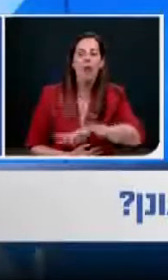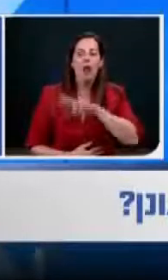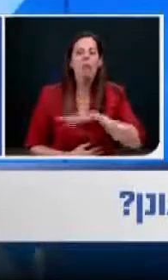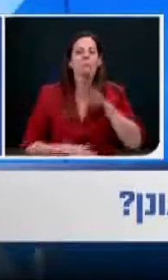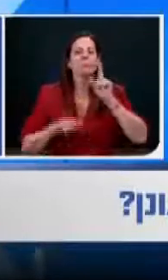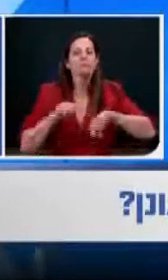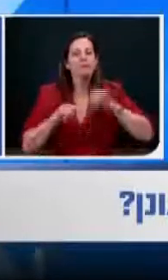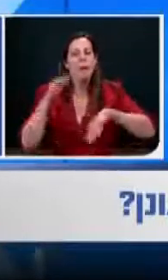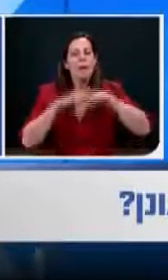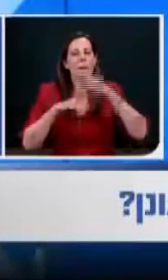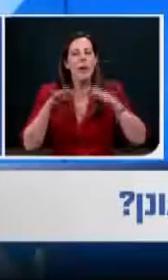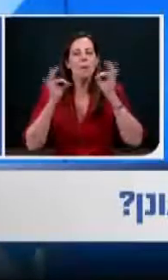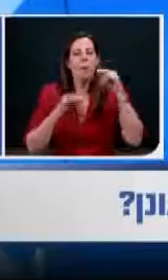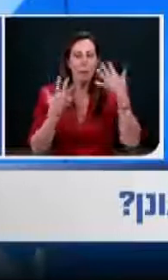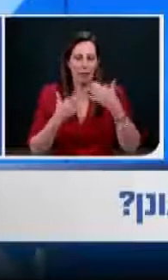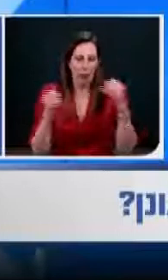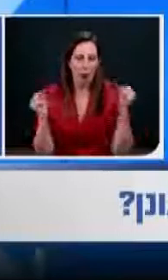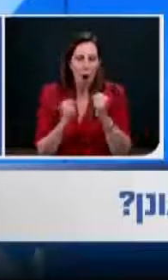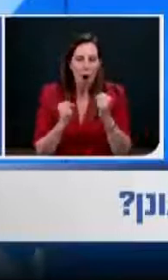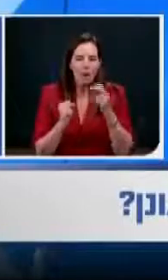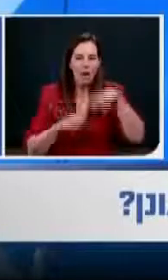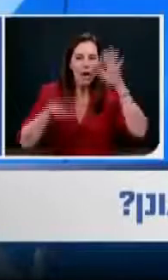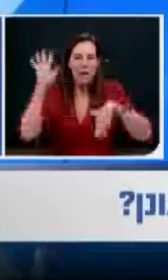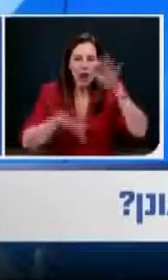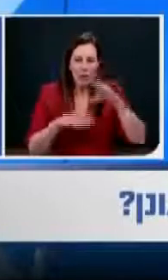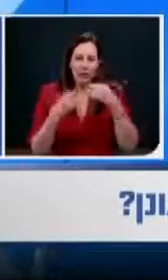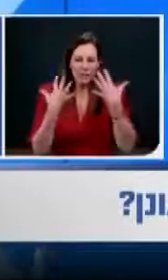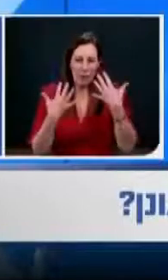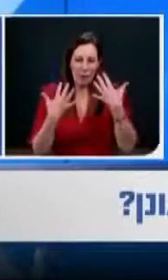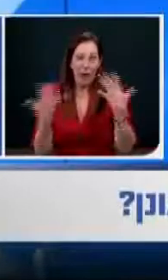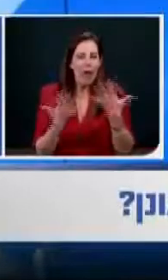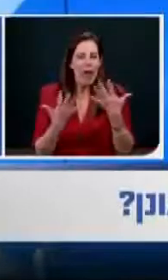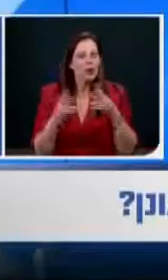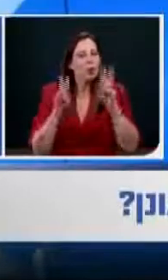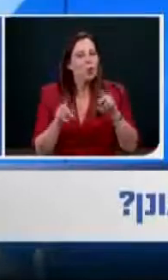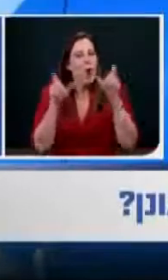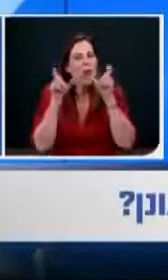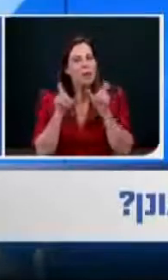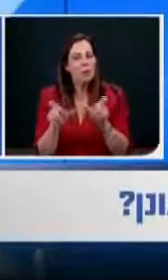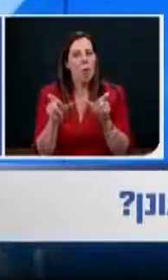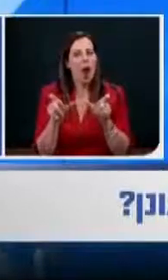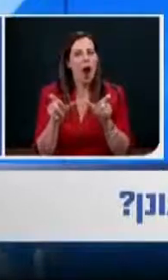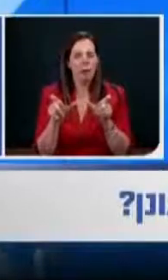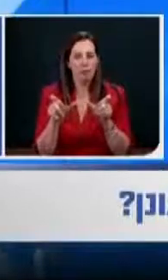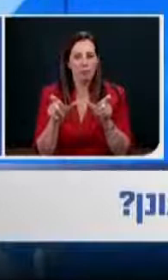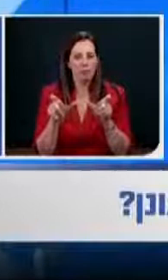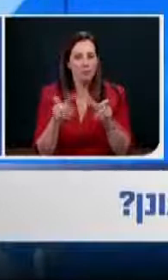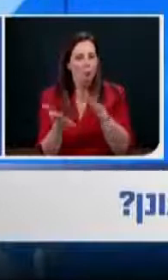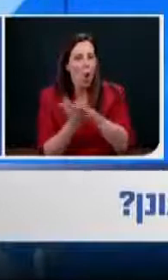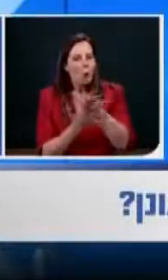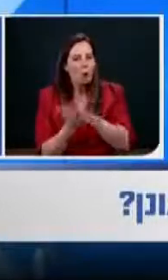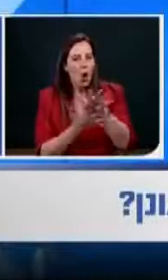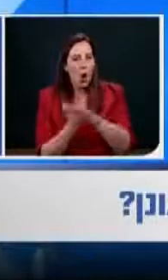בנייה, בעיקר כשהחורף מגיע ואיתו הגשם. מיד נספר לכם כיצד תוכלו למנוע לעצמכם הוצאות